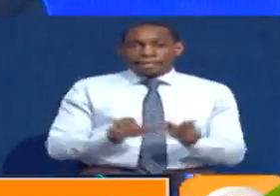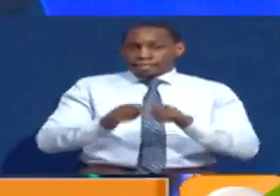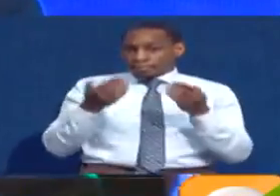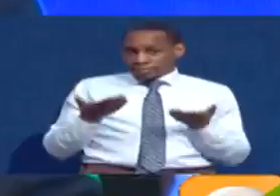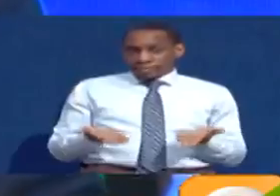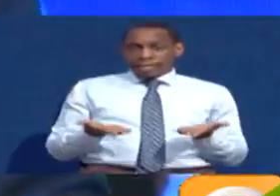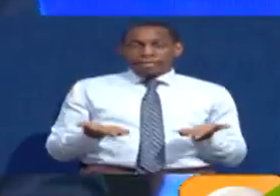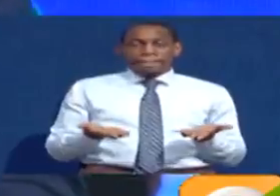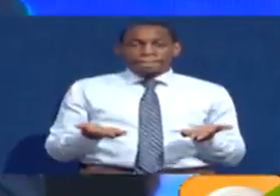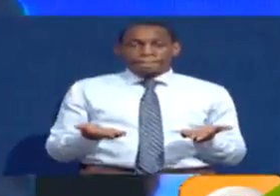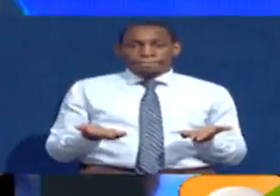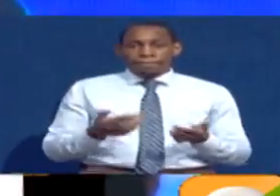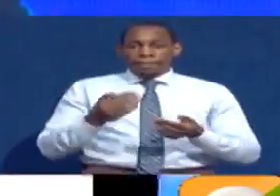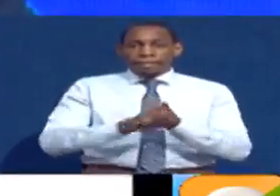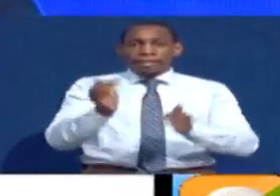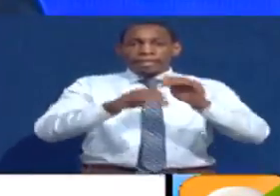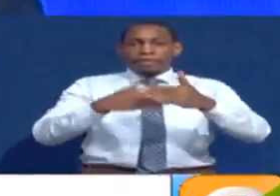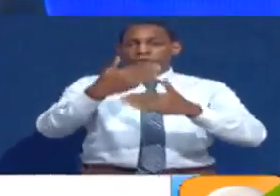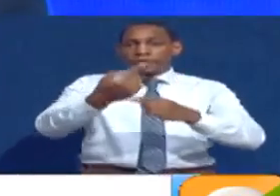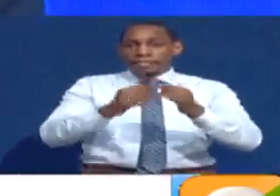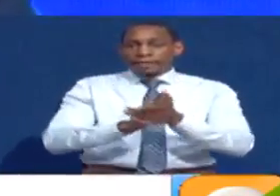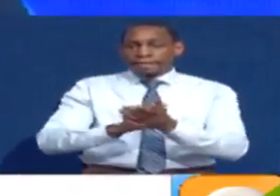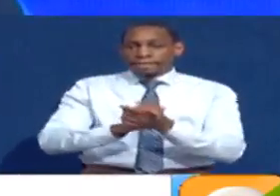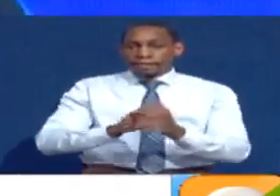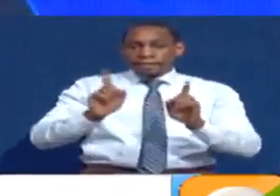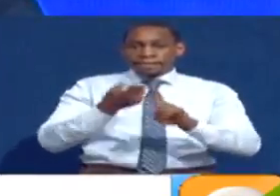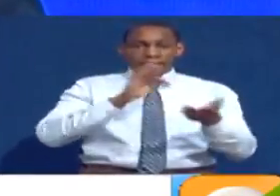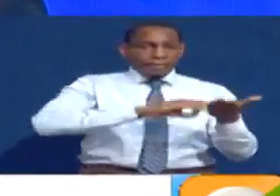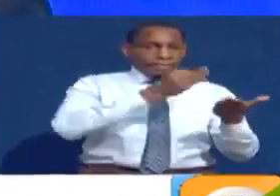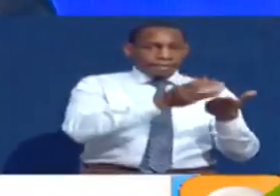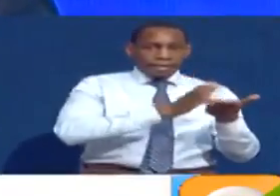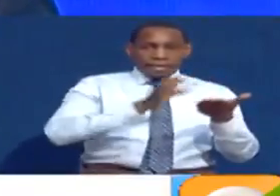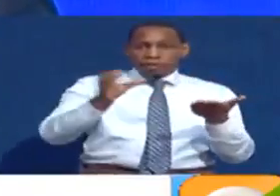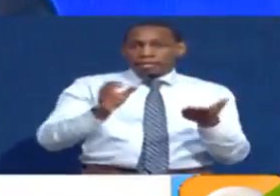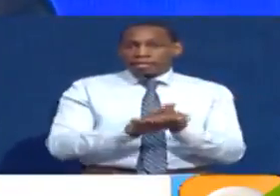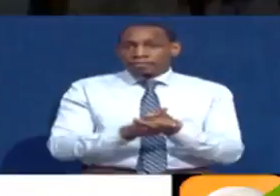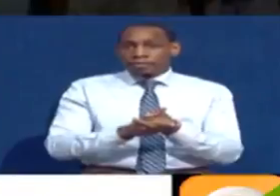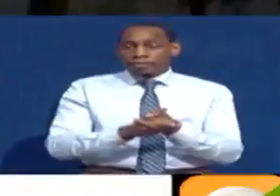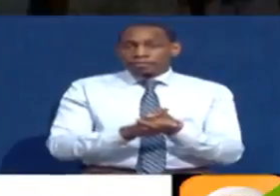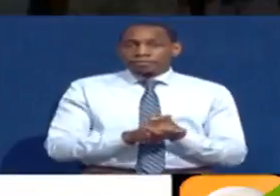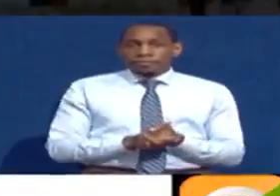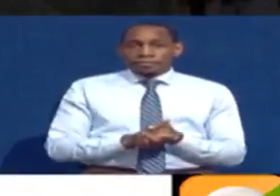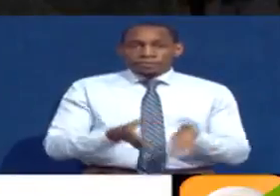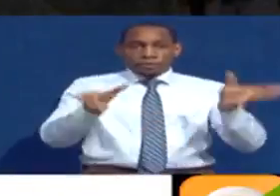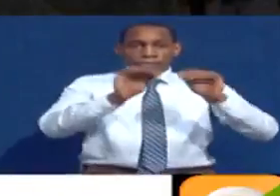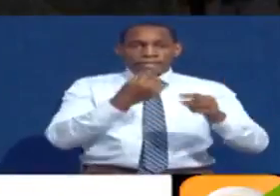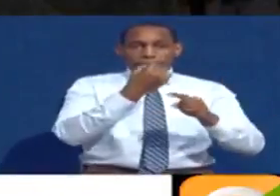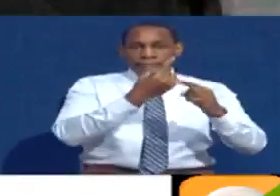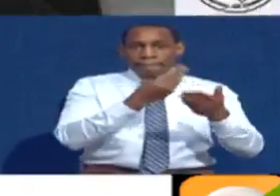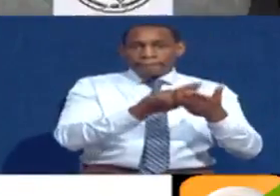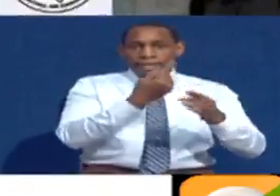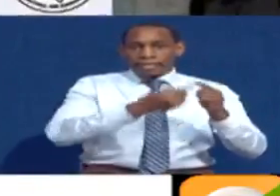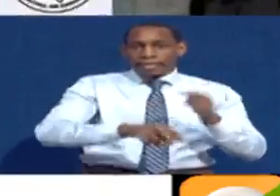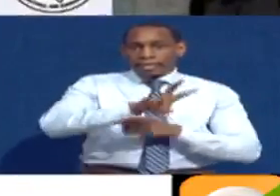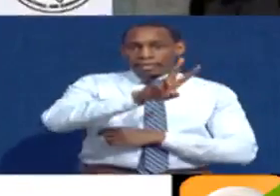now here we are with an election next year and the first tranche of the funding is just coming in. Katika bajeti ya mwaka wa kifedha